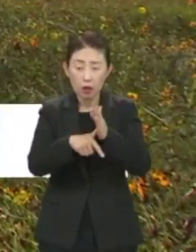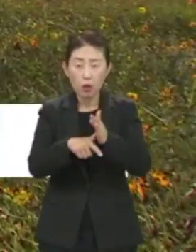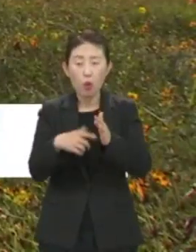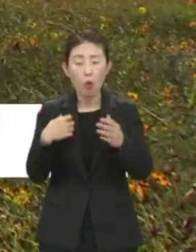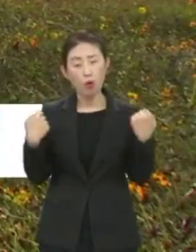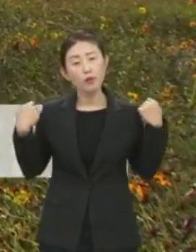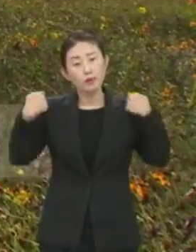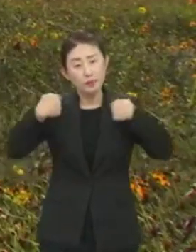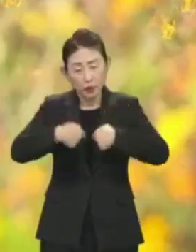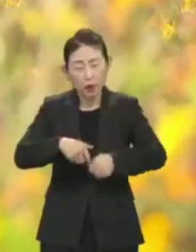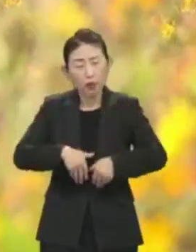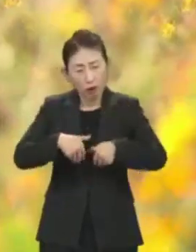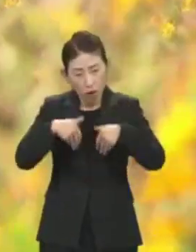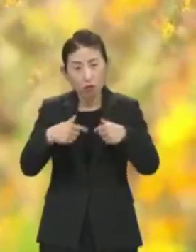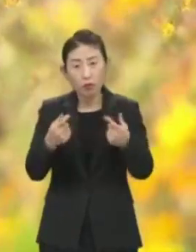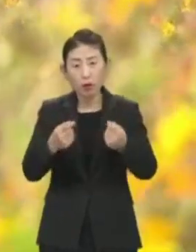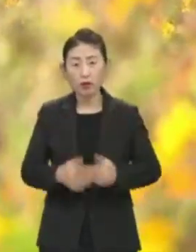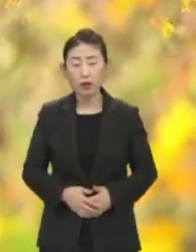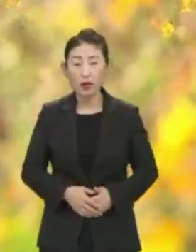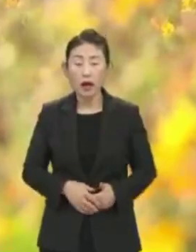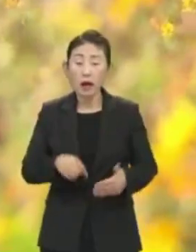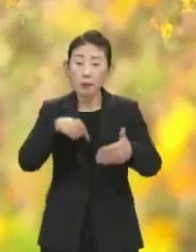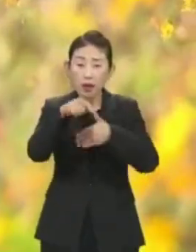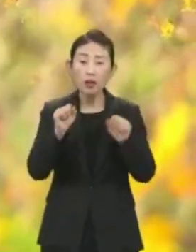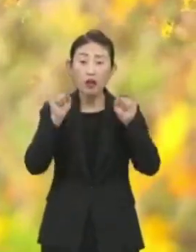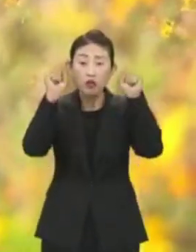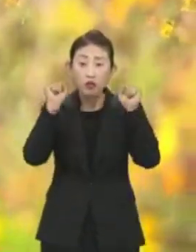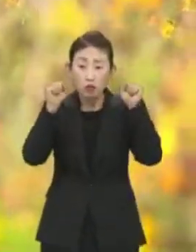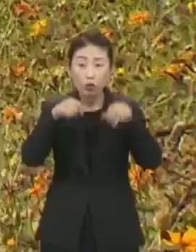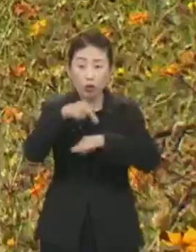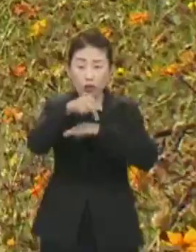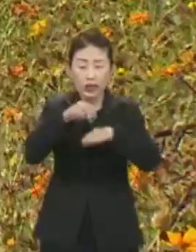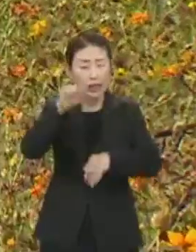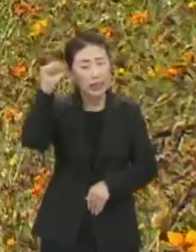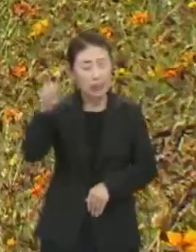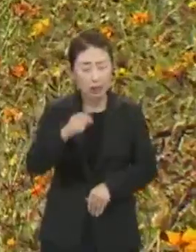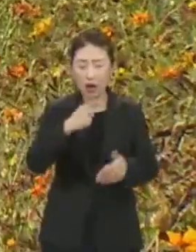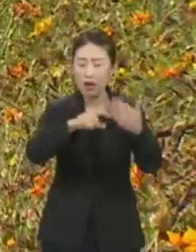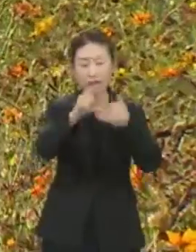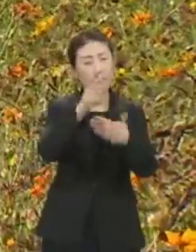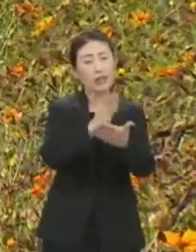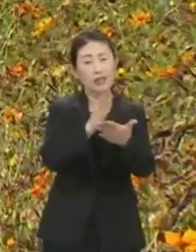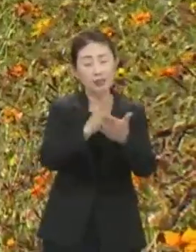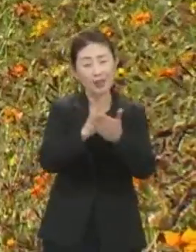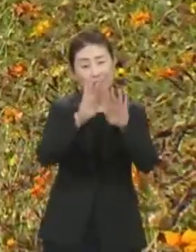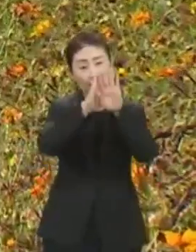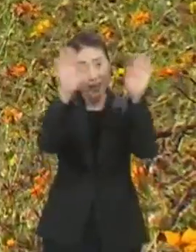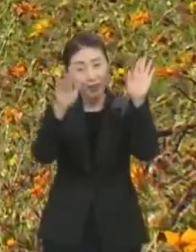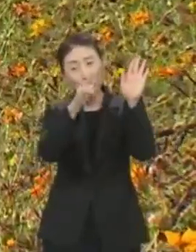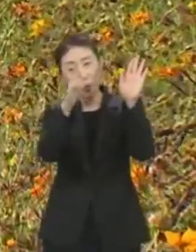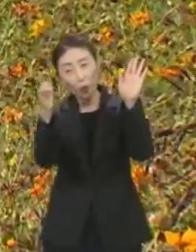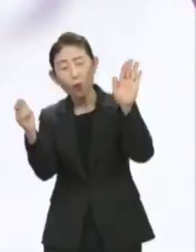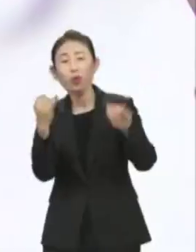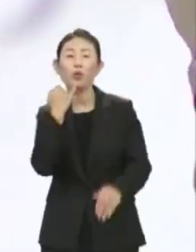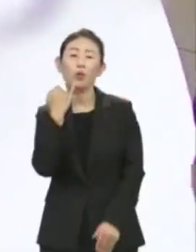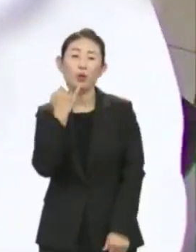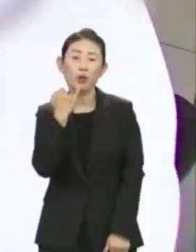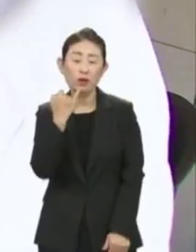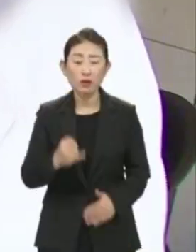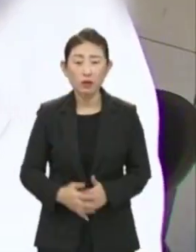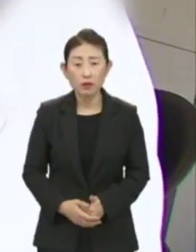입는 게 좋습니다. 야외 운동은 일교차가 큰 새벽이나 아침보다는 낮이나 저녁에 하는 게 혈압